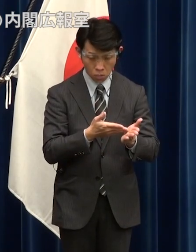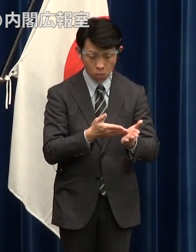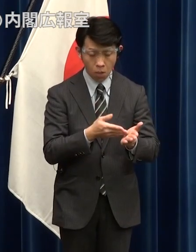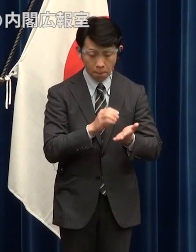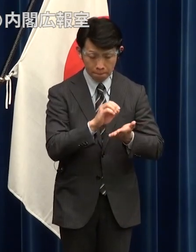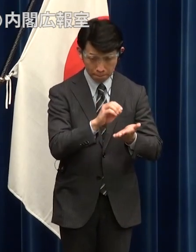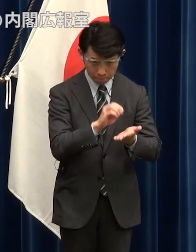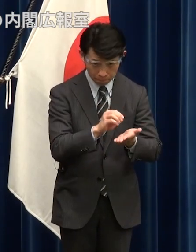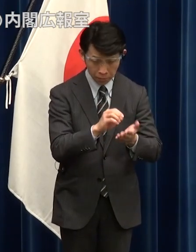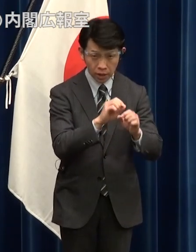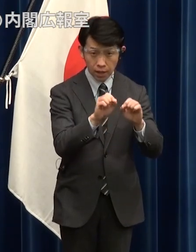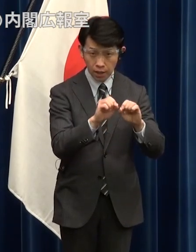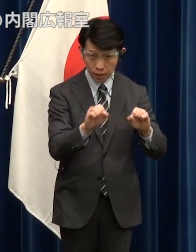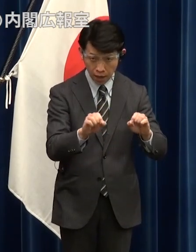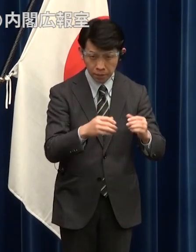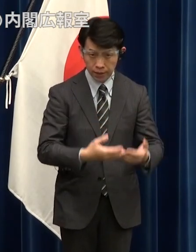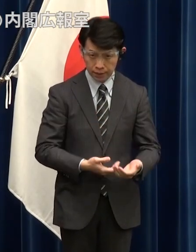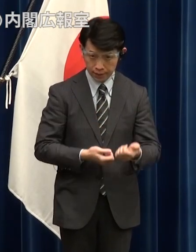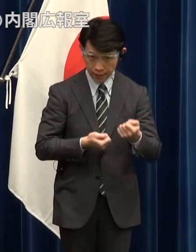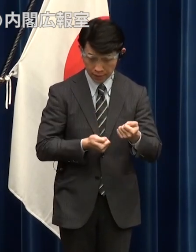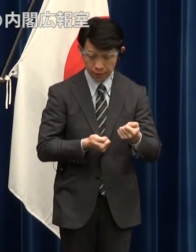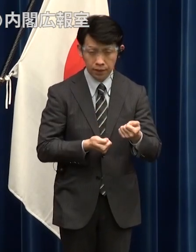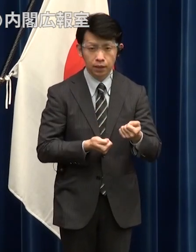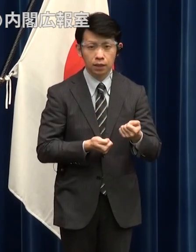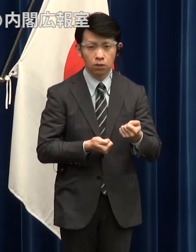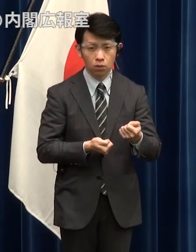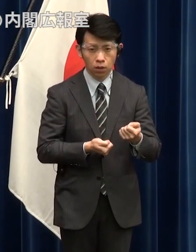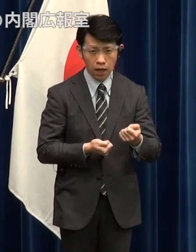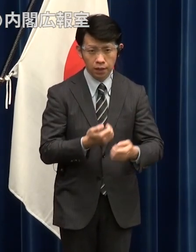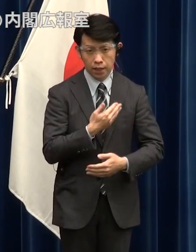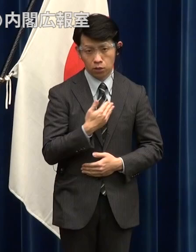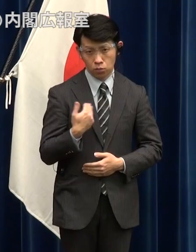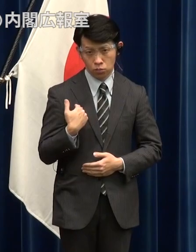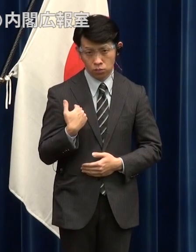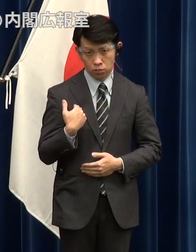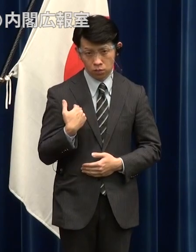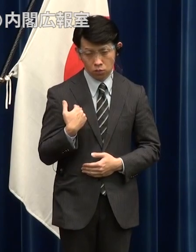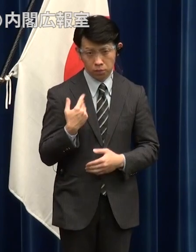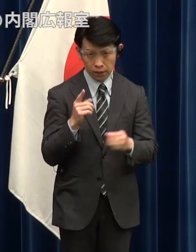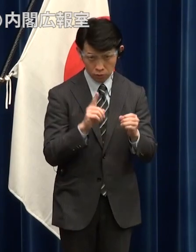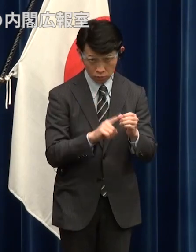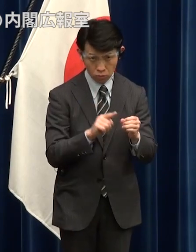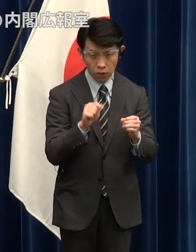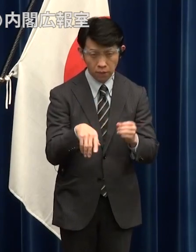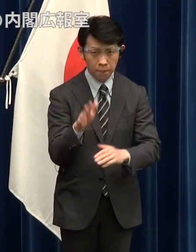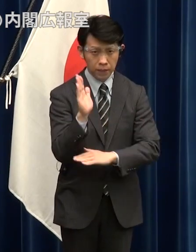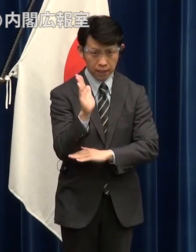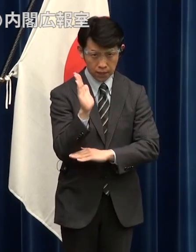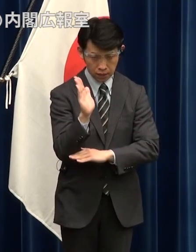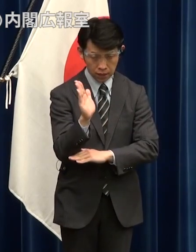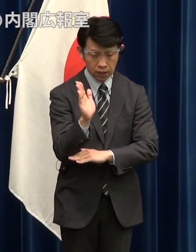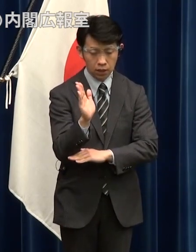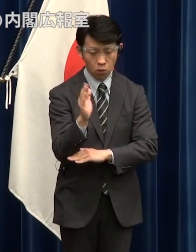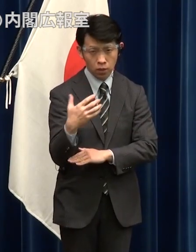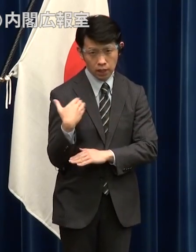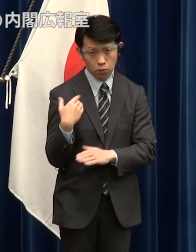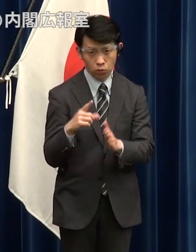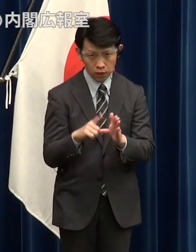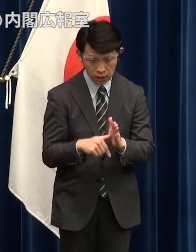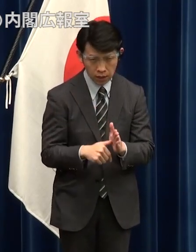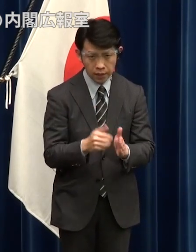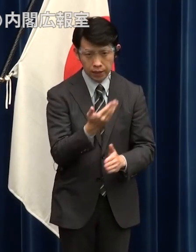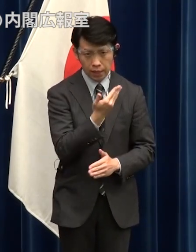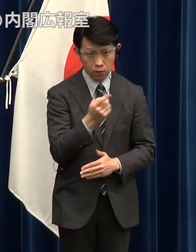によって信頼ということを大事にしていく、こうしたことは政治にとって大切な姿勢ではないか、このように思っています